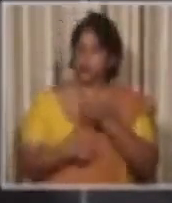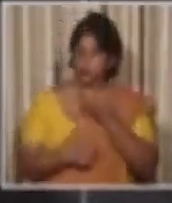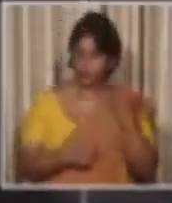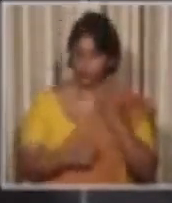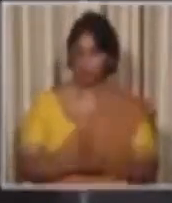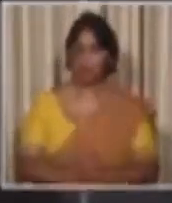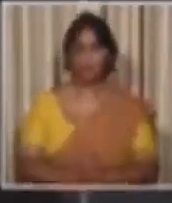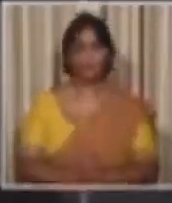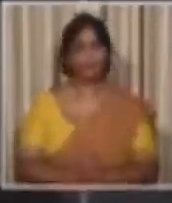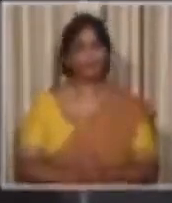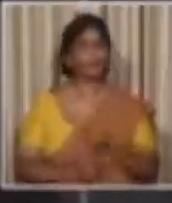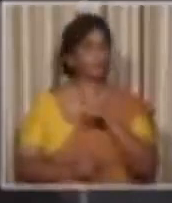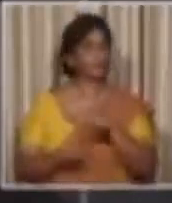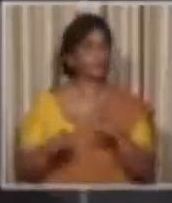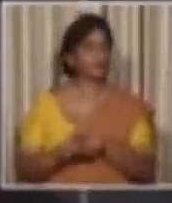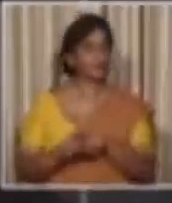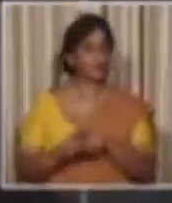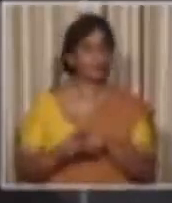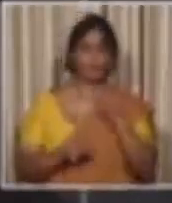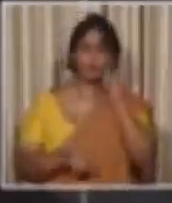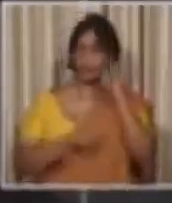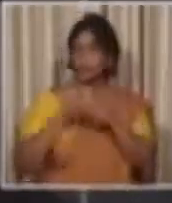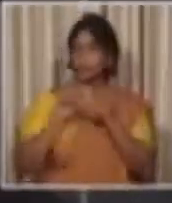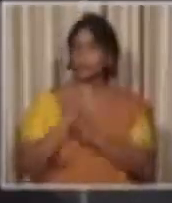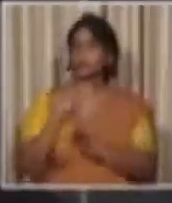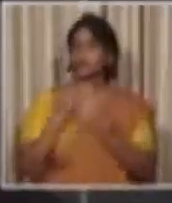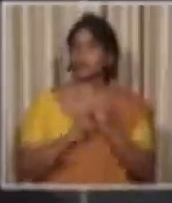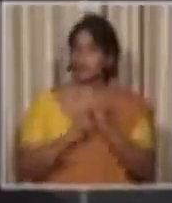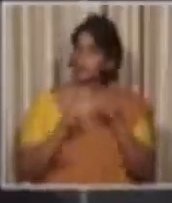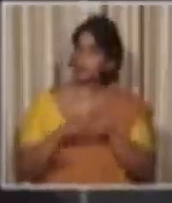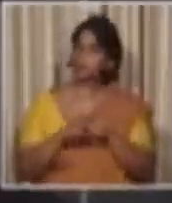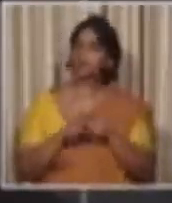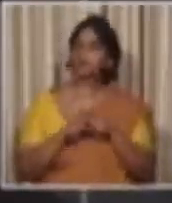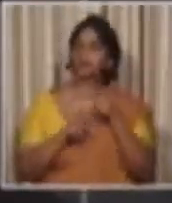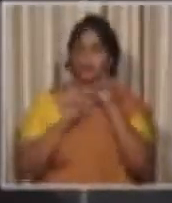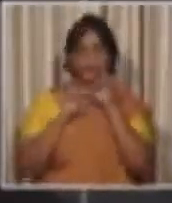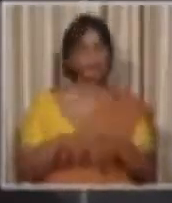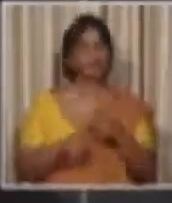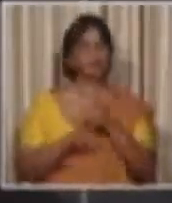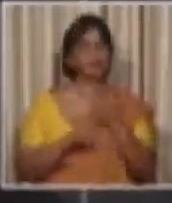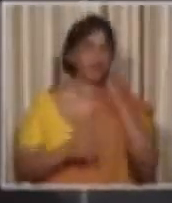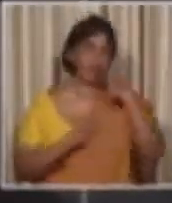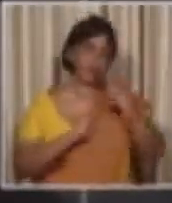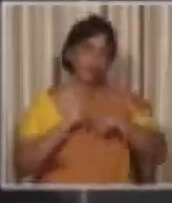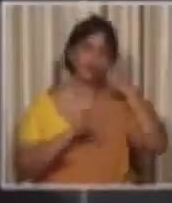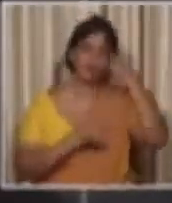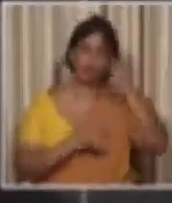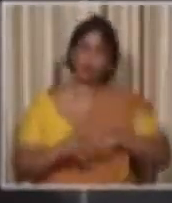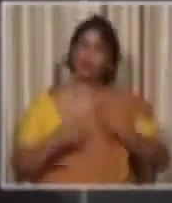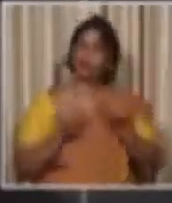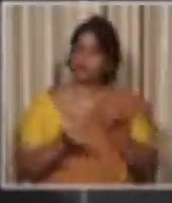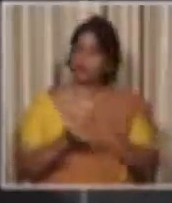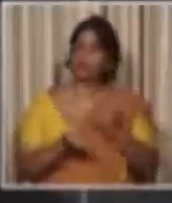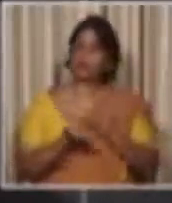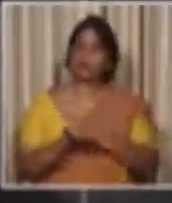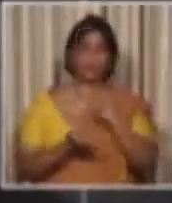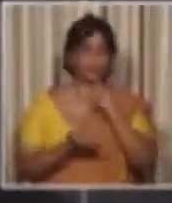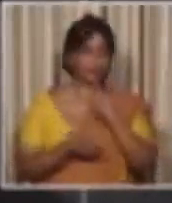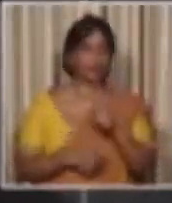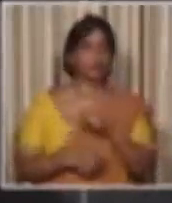කරන්න පුළුවන්නේ. ඒ අනුව මහජන නියෝජිතයෙක් හැටියට ඒ වගේම පුරවැසියෙක් හැටියට දිගටම මම කතා කරනවා